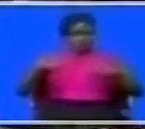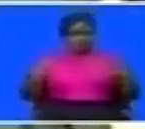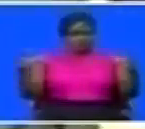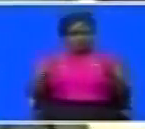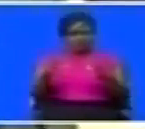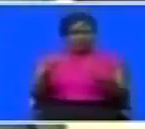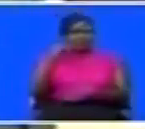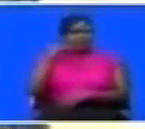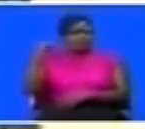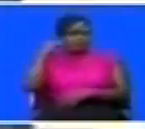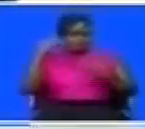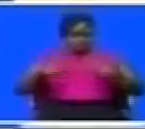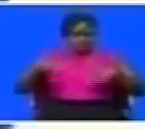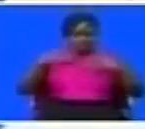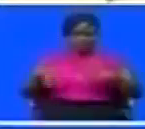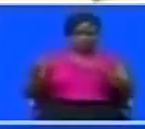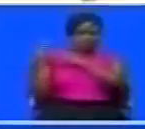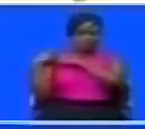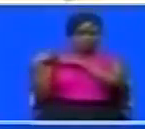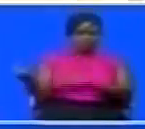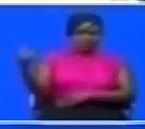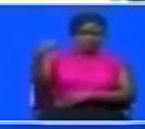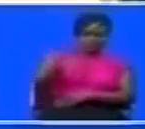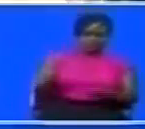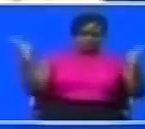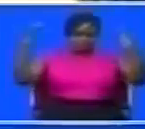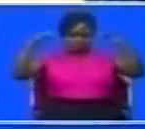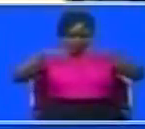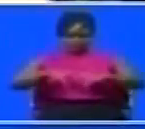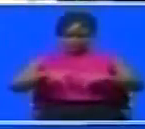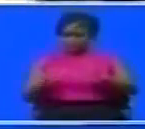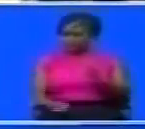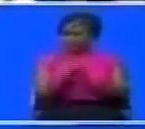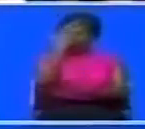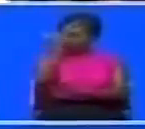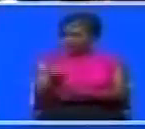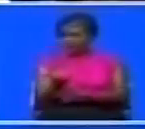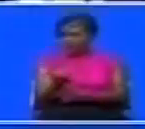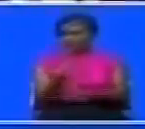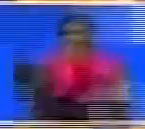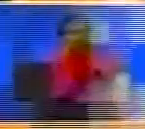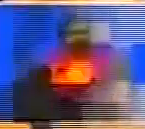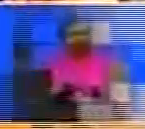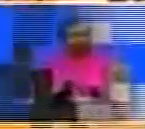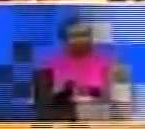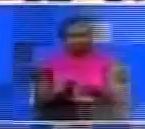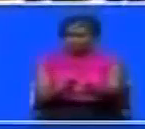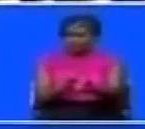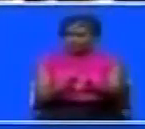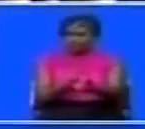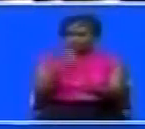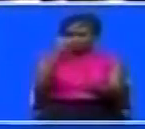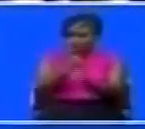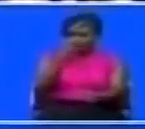Nakuru People's Accountability Forum walipokusanyika, chanzo kikiwa kutathmini ripoti ya mhasibu mkuu wa